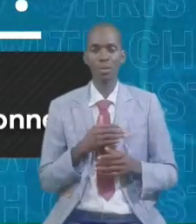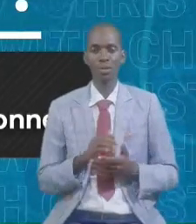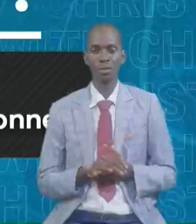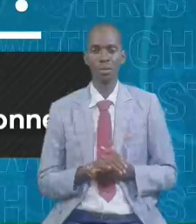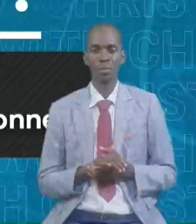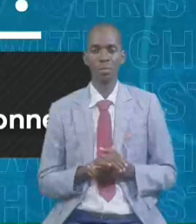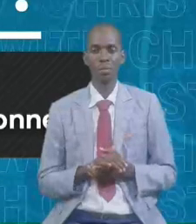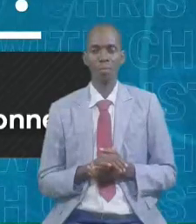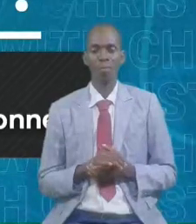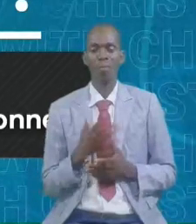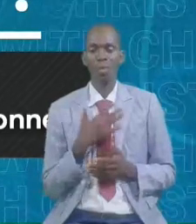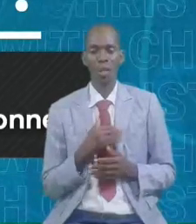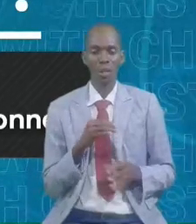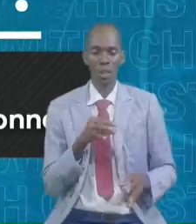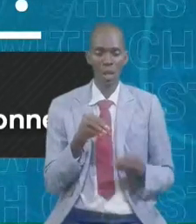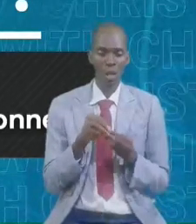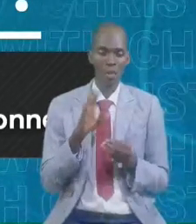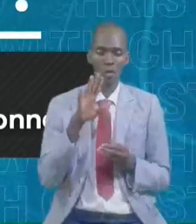Ceux qui